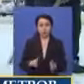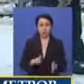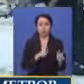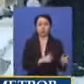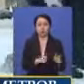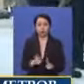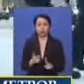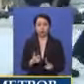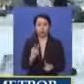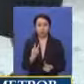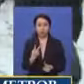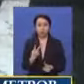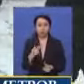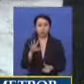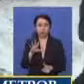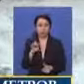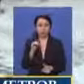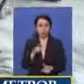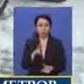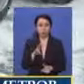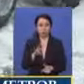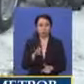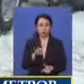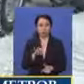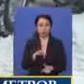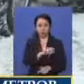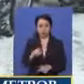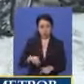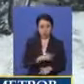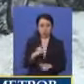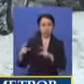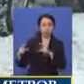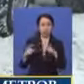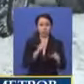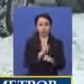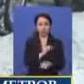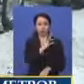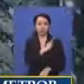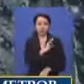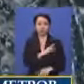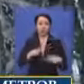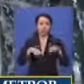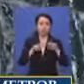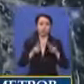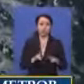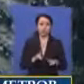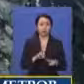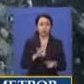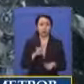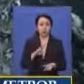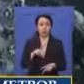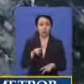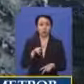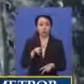заготовлено две с половиной тысячи тонн песчано-соляной смеси а на автобусных остановках используют специальный